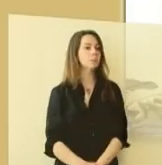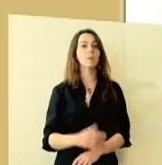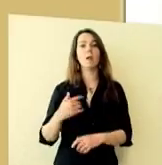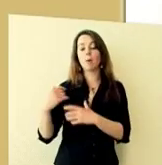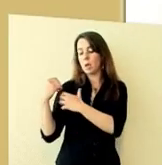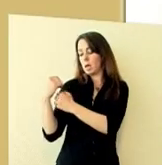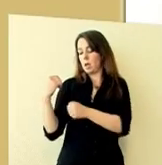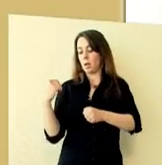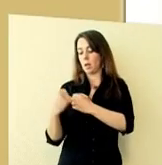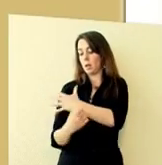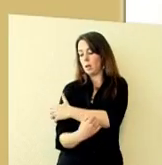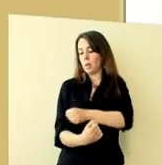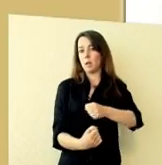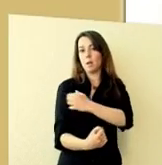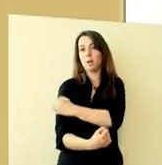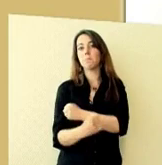cm.